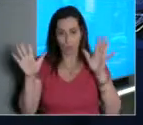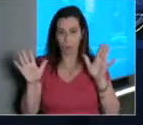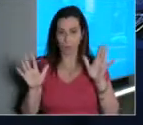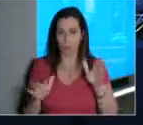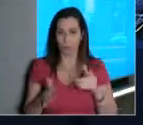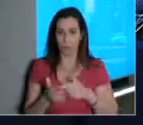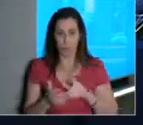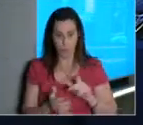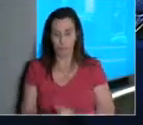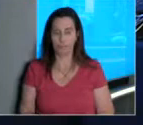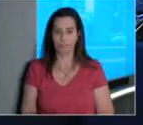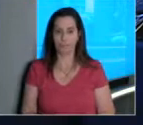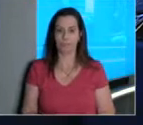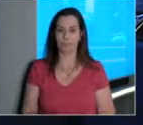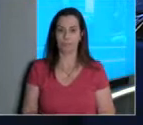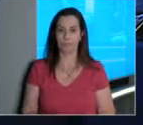משתכם.